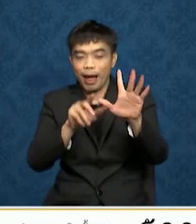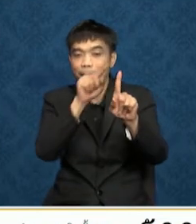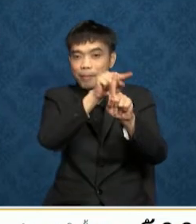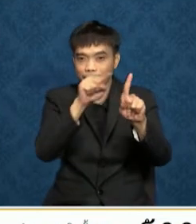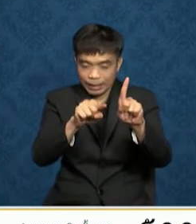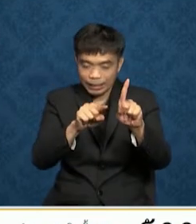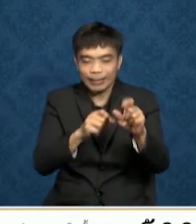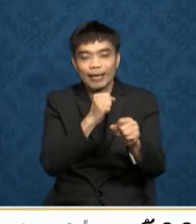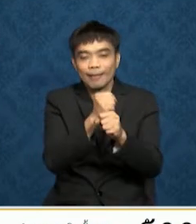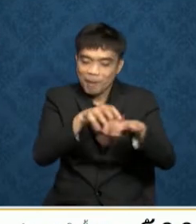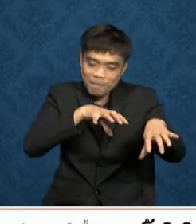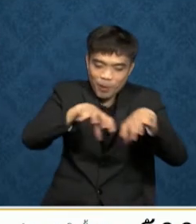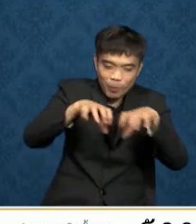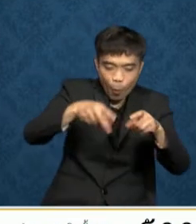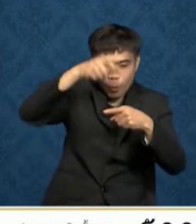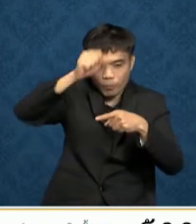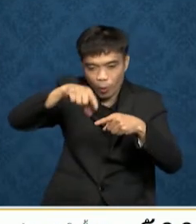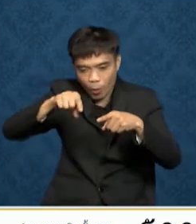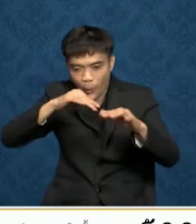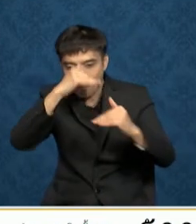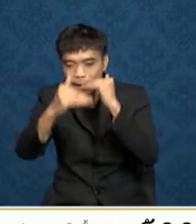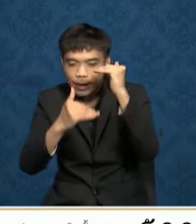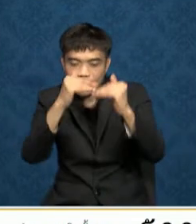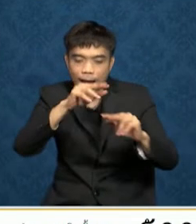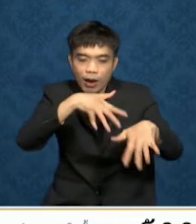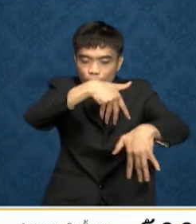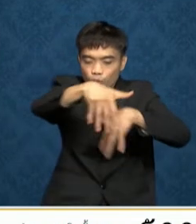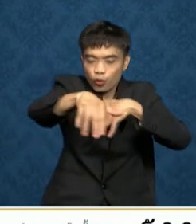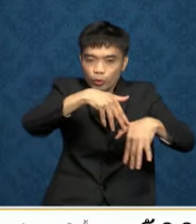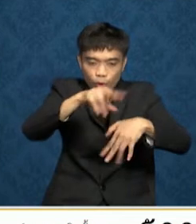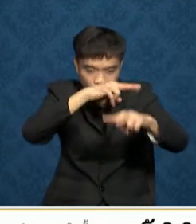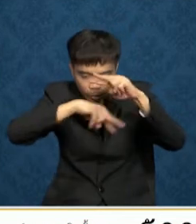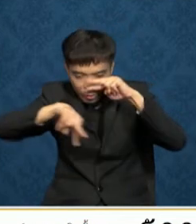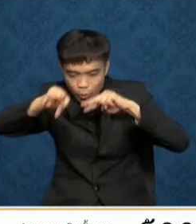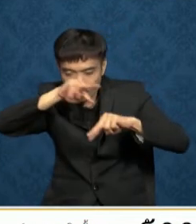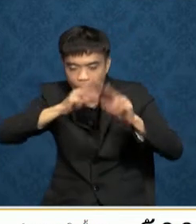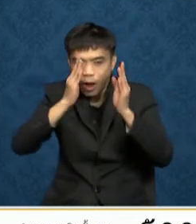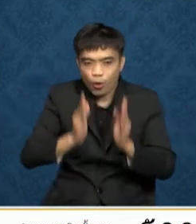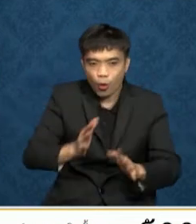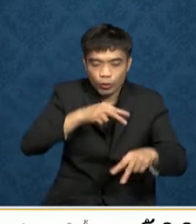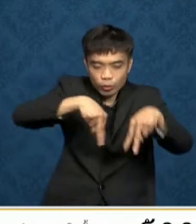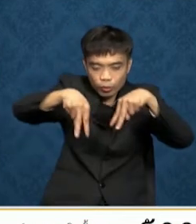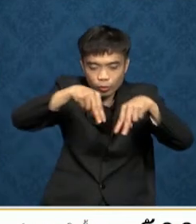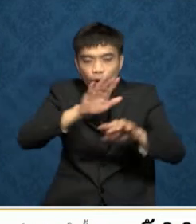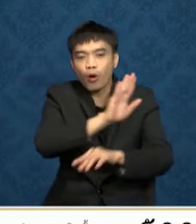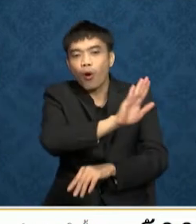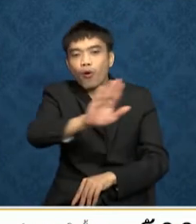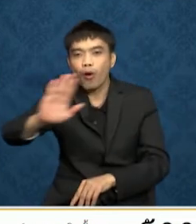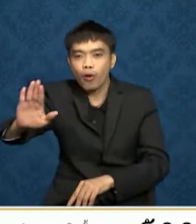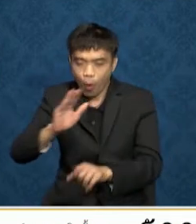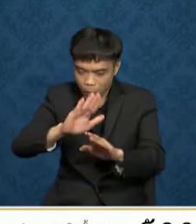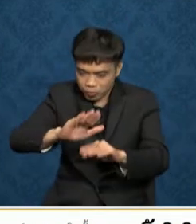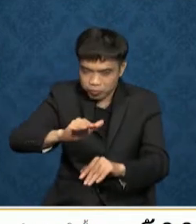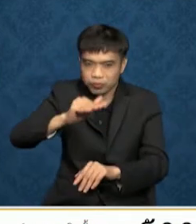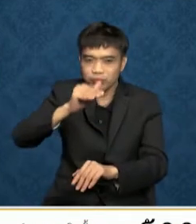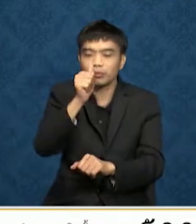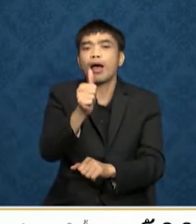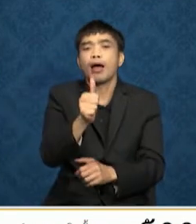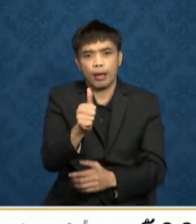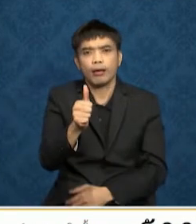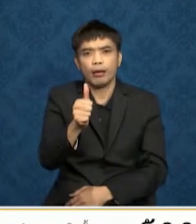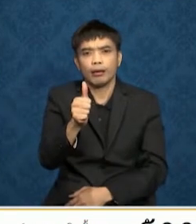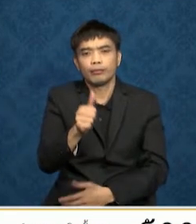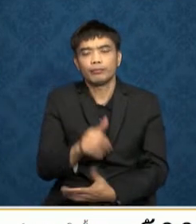ประเทศชาติเขาจะเดินหน้าพัฒนาท้องถิ่นดูแลราษฎรในพื้นที่ท้องถิ่นเขาได้อย่างดีกว่านี้มาก